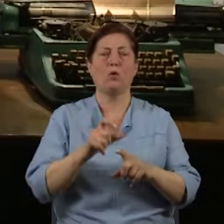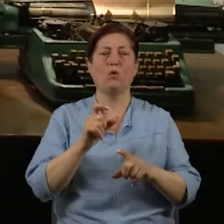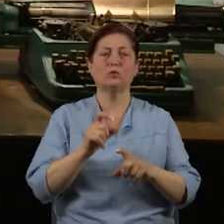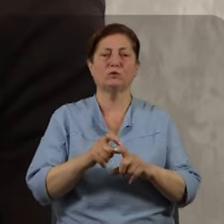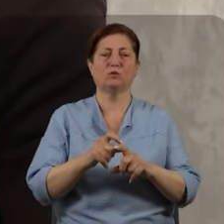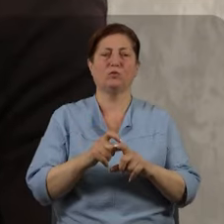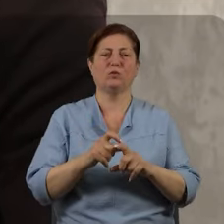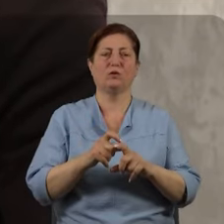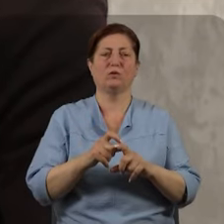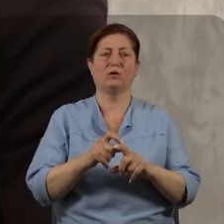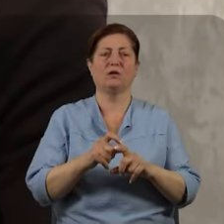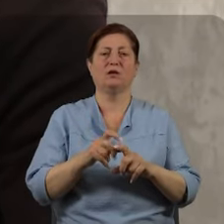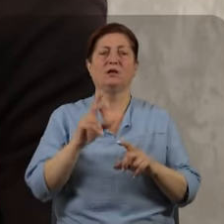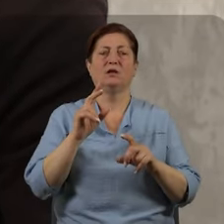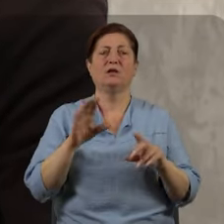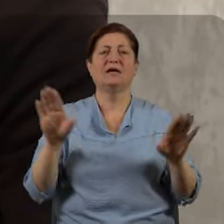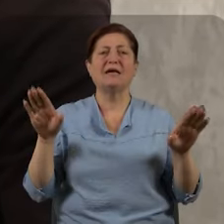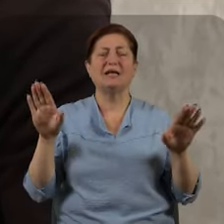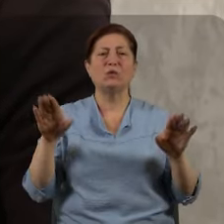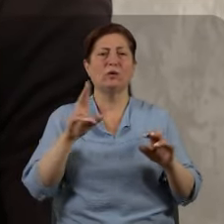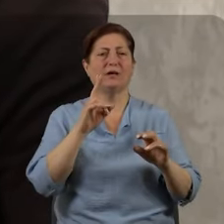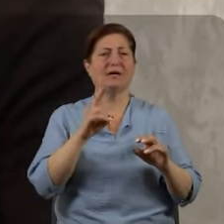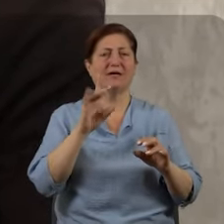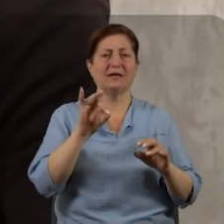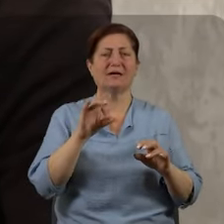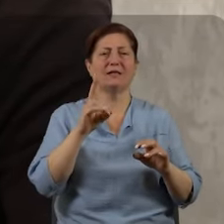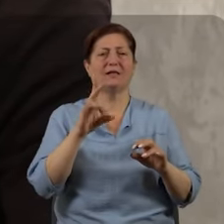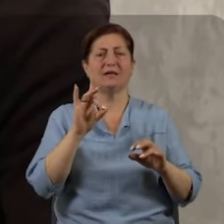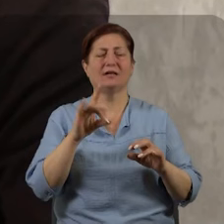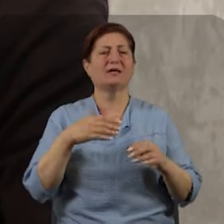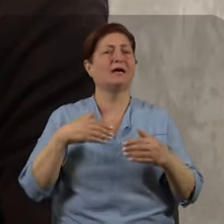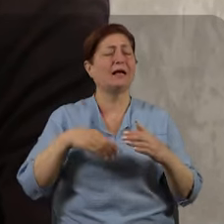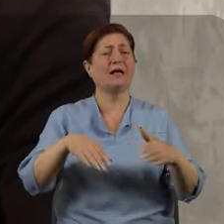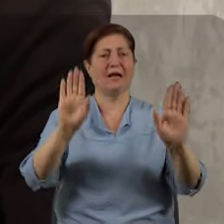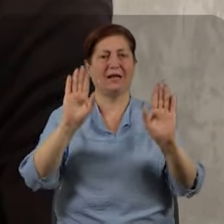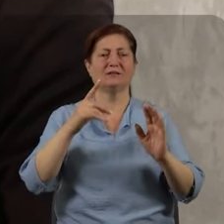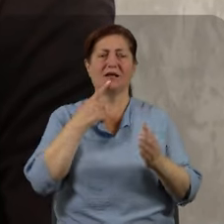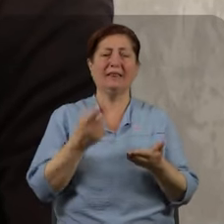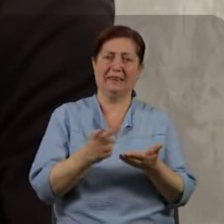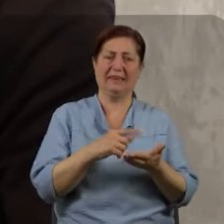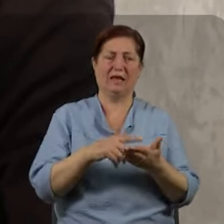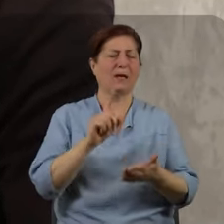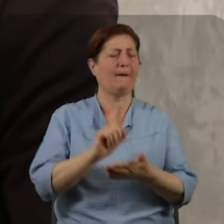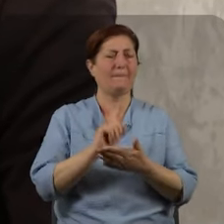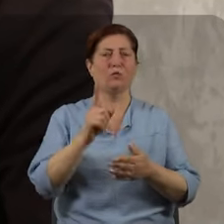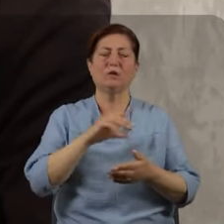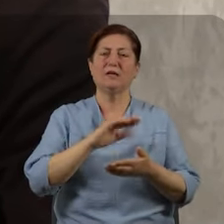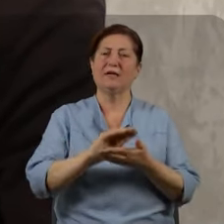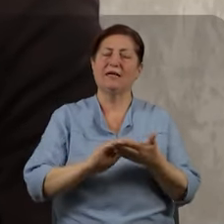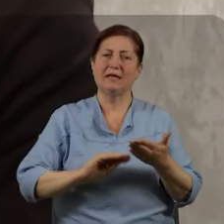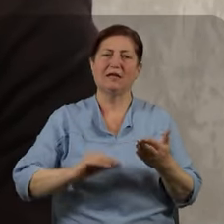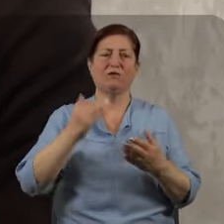ունենալով կռունկները կռ-կռ գնացին, հիմա կընթերցենք անպայման իհարկե, հենց գրված է այս առիթով